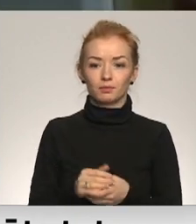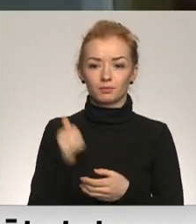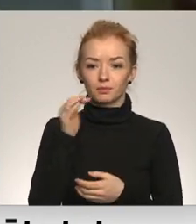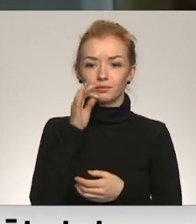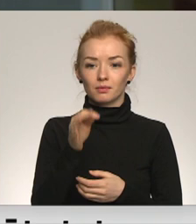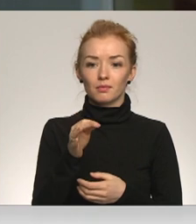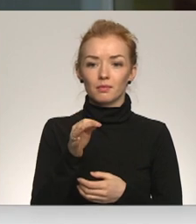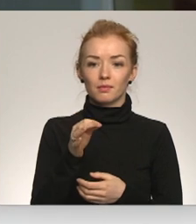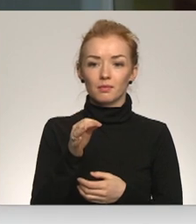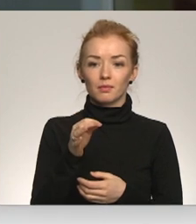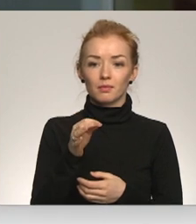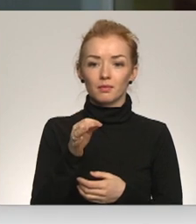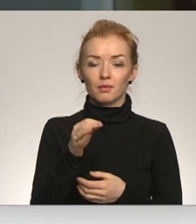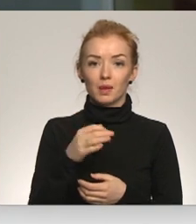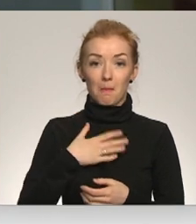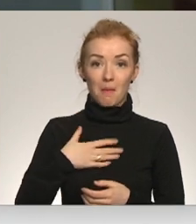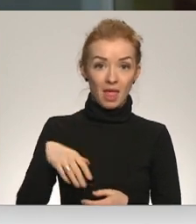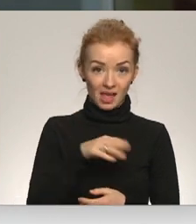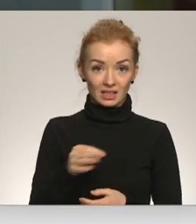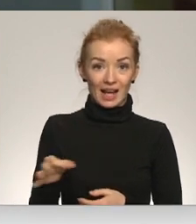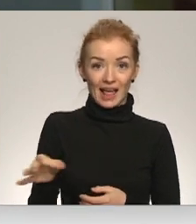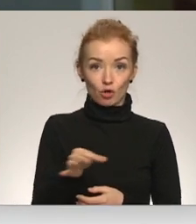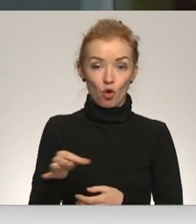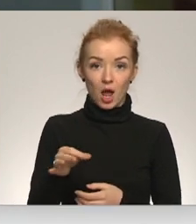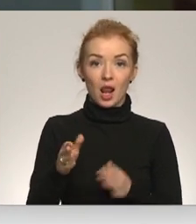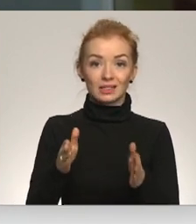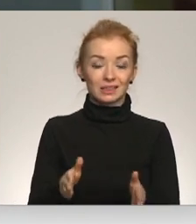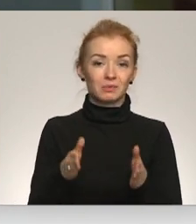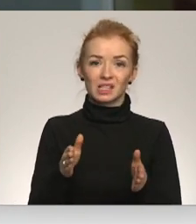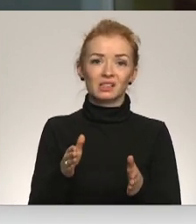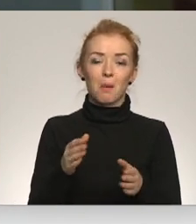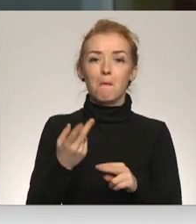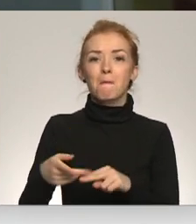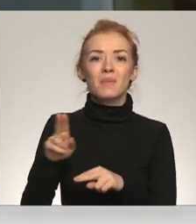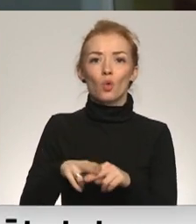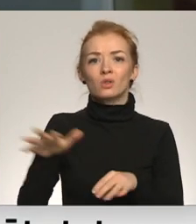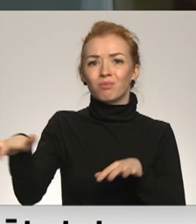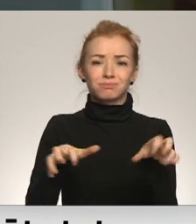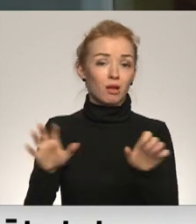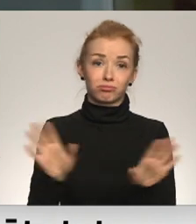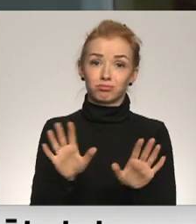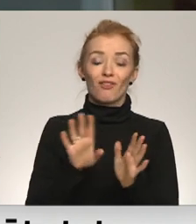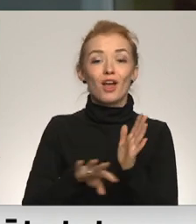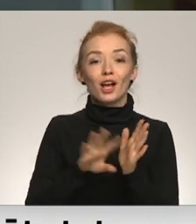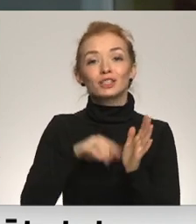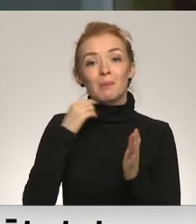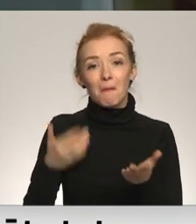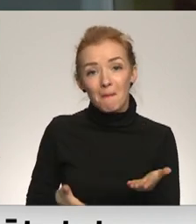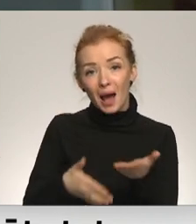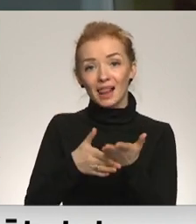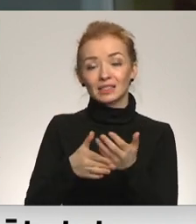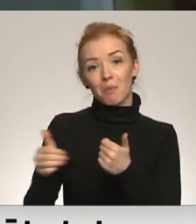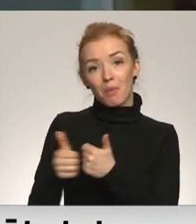īpaši neko, kā reģionālā slimnīca, mēs īpaši neuz neko nepretendējam papildus. Vienīgais, ko mums gribas, palīdzēt kolēģiem